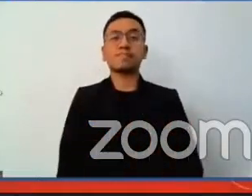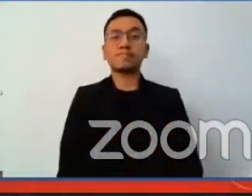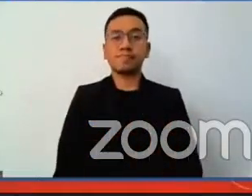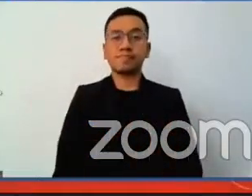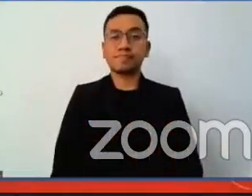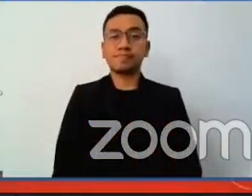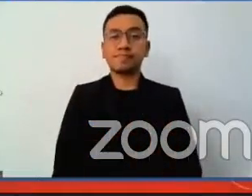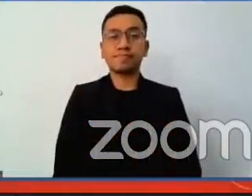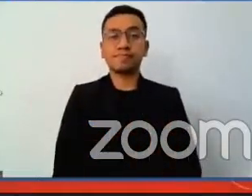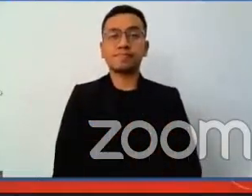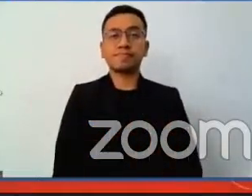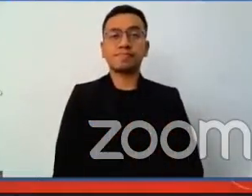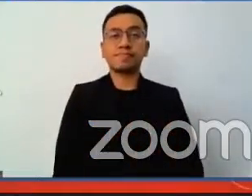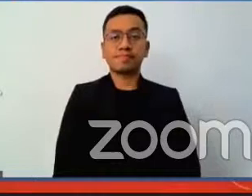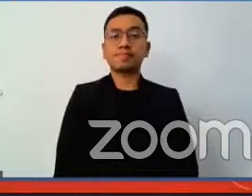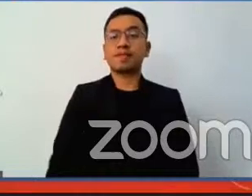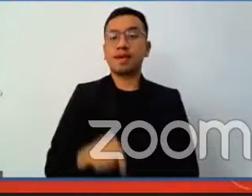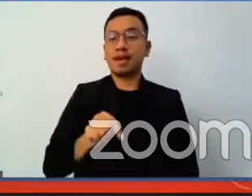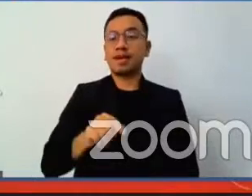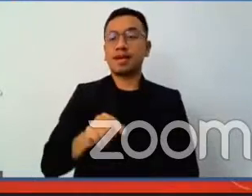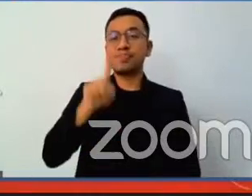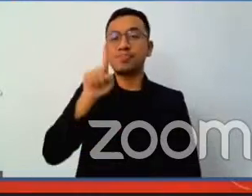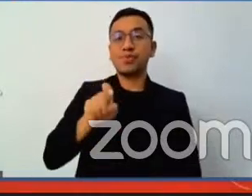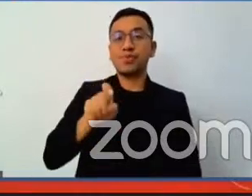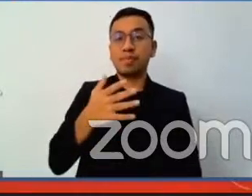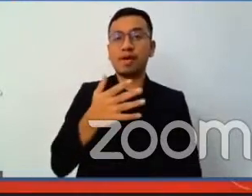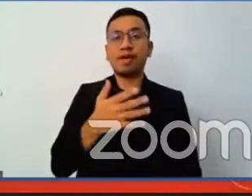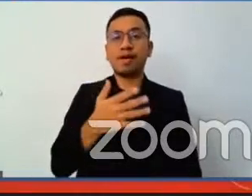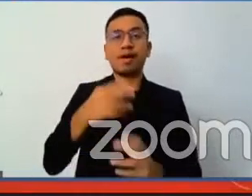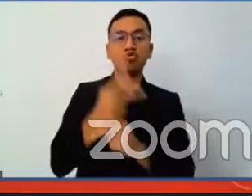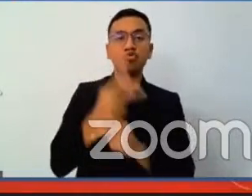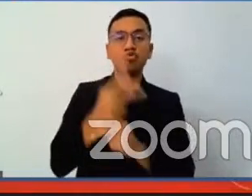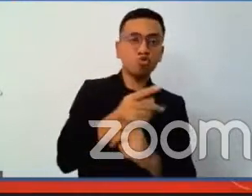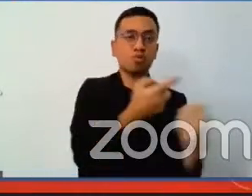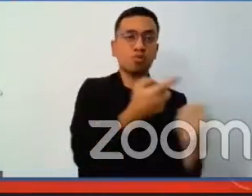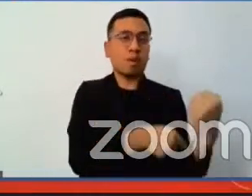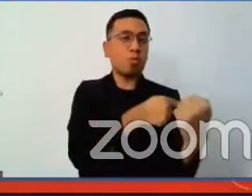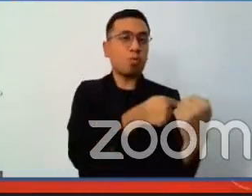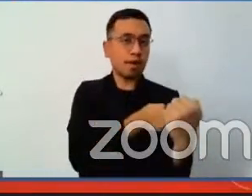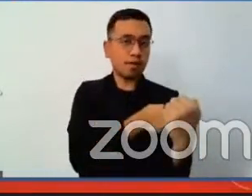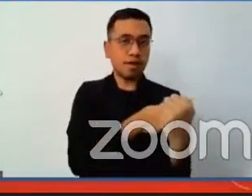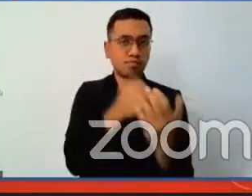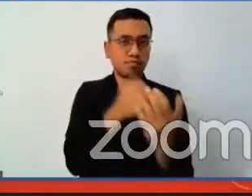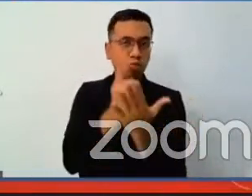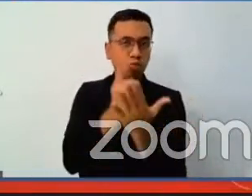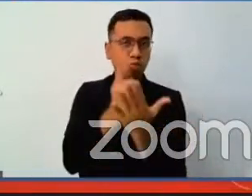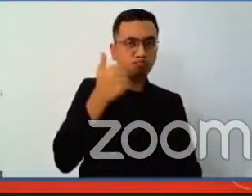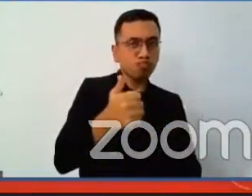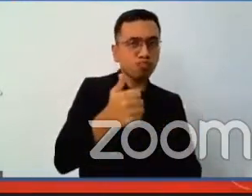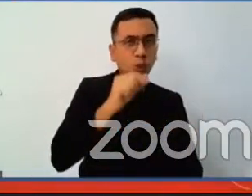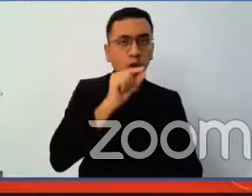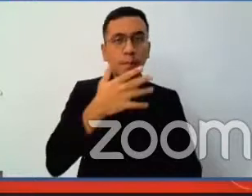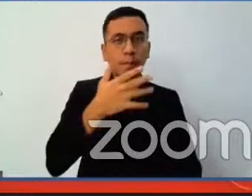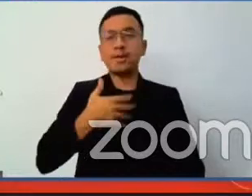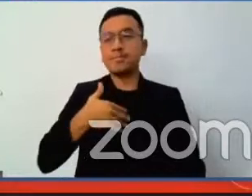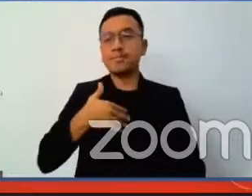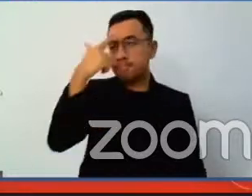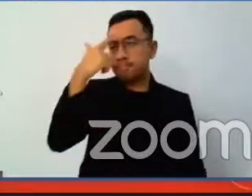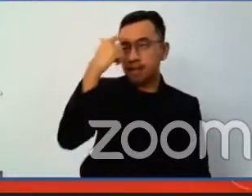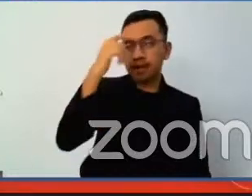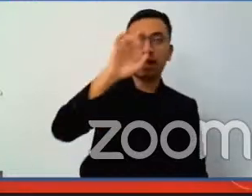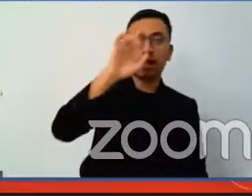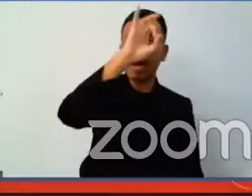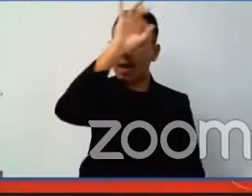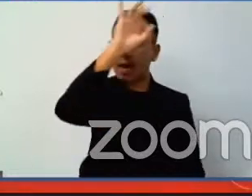Kondisi ini juga perlu didukung dengan kompetensi guru atau tenaga pendidik yang mumpuni dalam menyiapkan strategi belajar yang kreatif